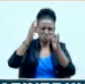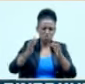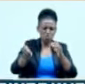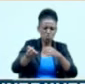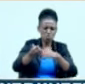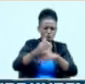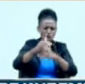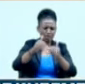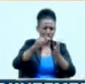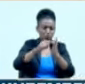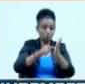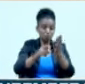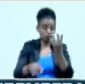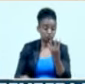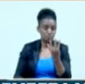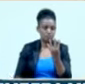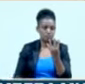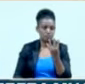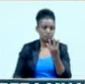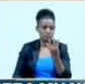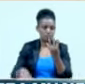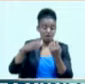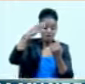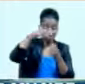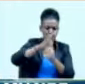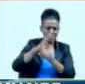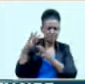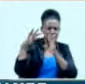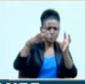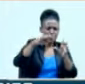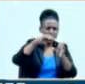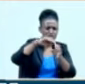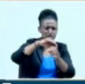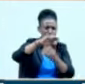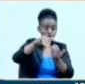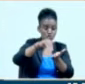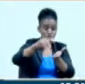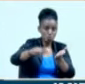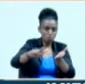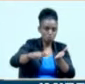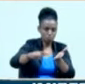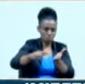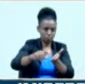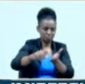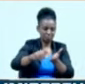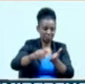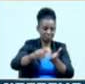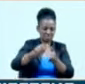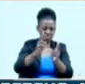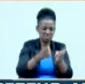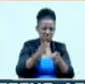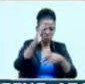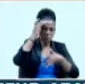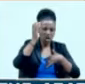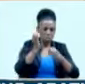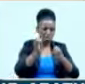uko izo ndwara zose uko ari nkenye, bizatuma rero abantu benshi bagana icyo kigo iyo poste de sante mu bintu byo kwisuzumisha bisanzwe